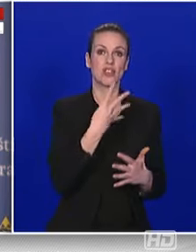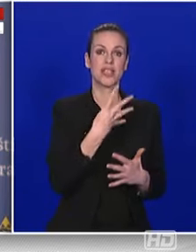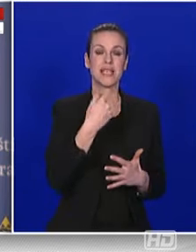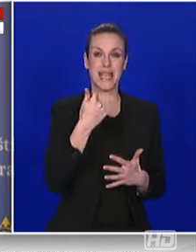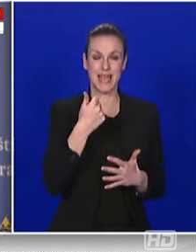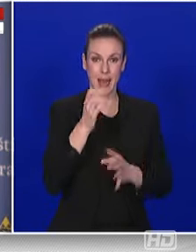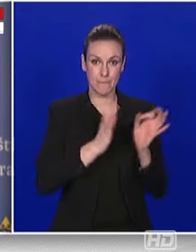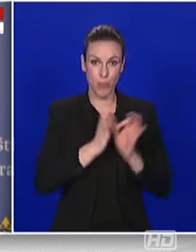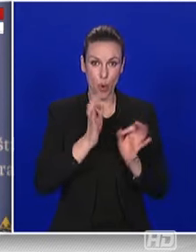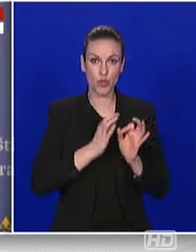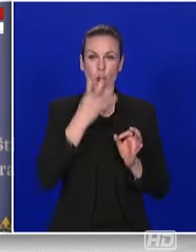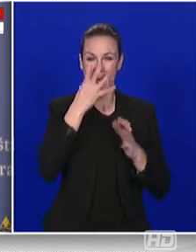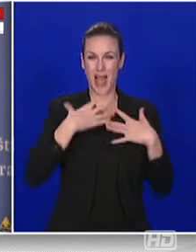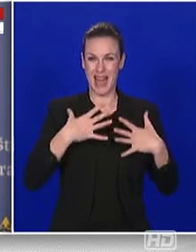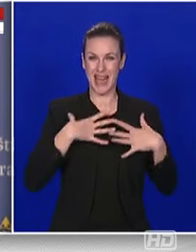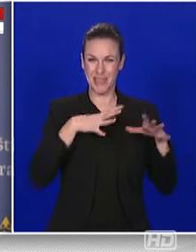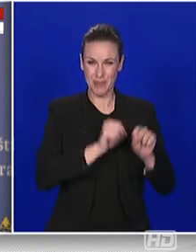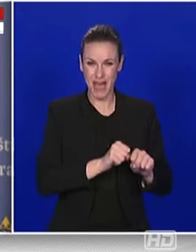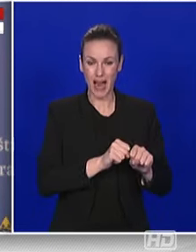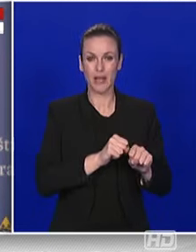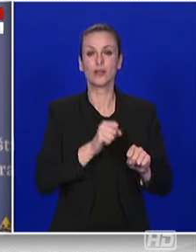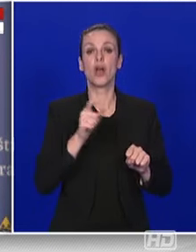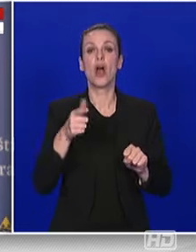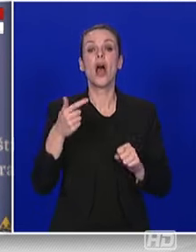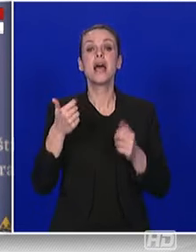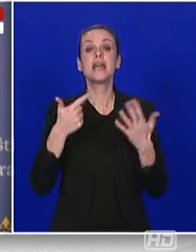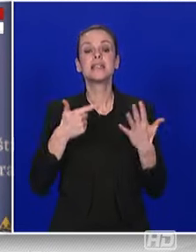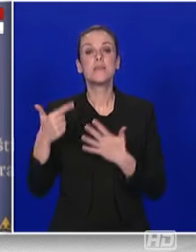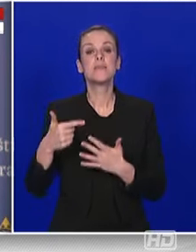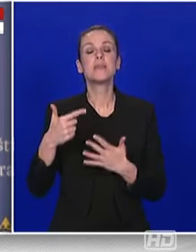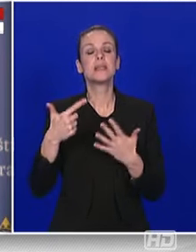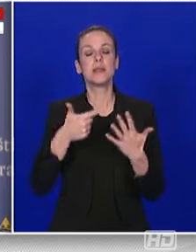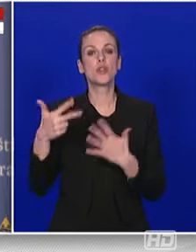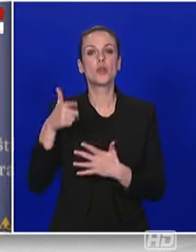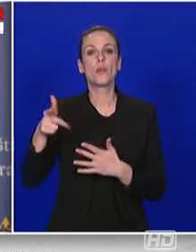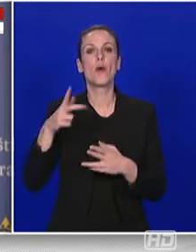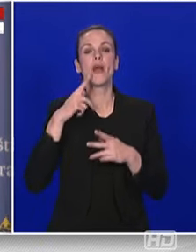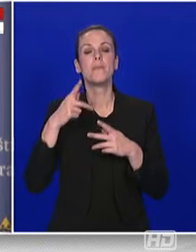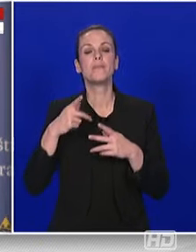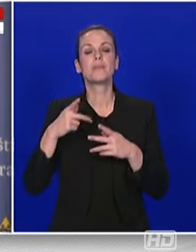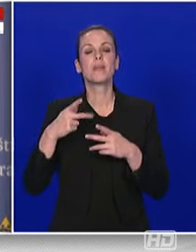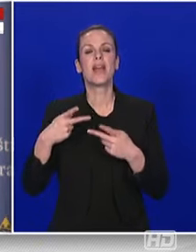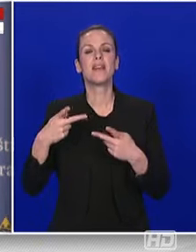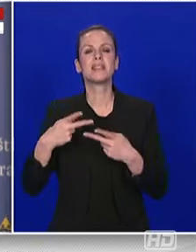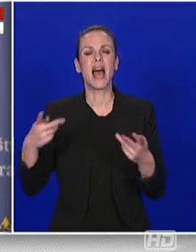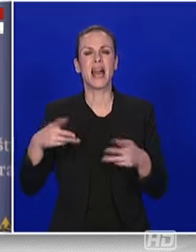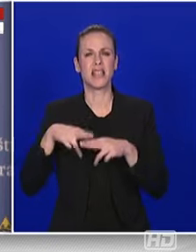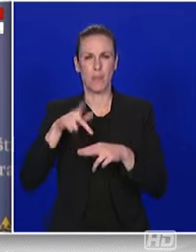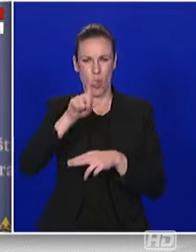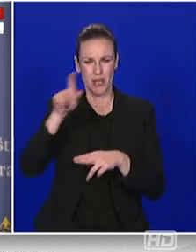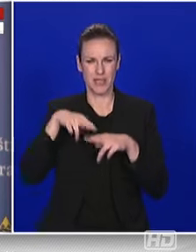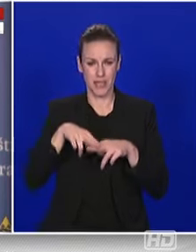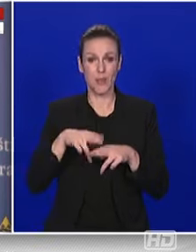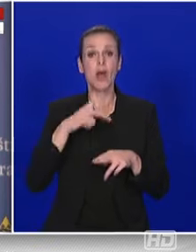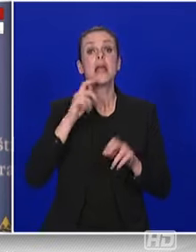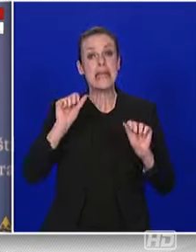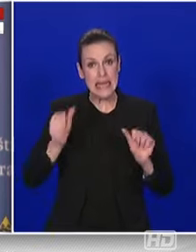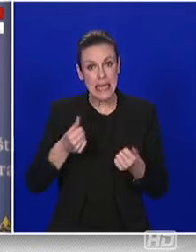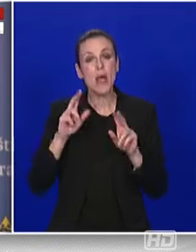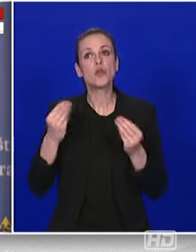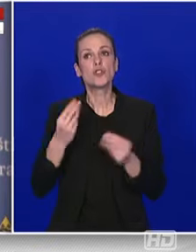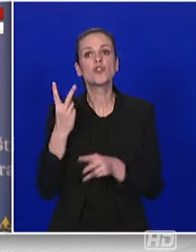56,41%, posto respiratora, od njih 78, te u klinici za infektivne bolesti 50. Što ukazuje da imamo još rezervnih